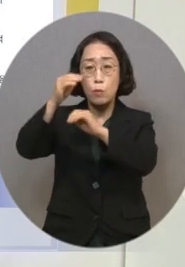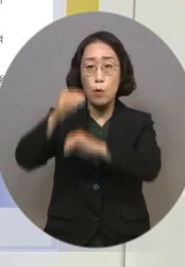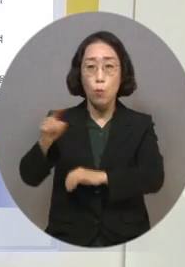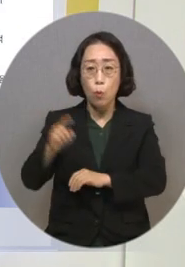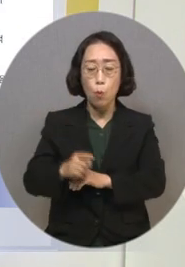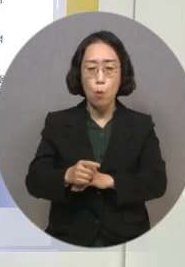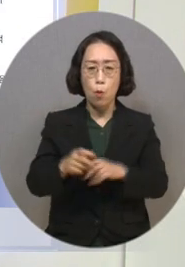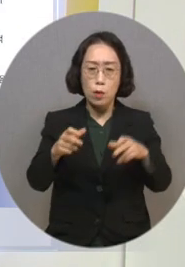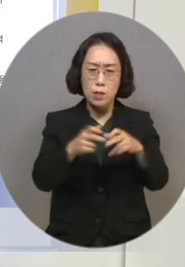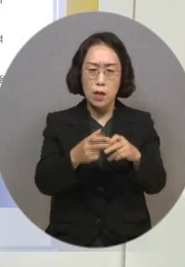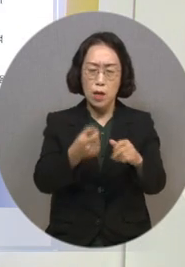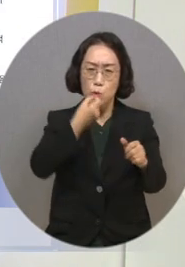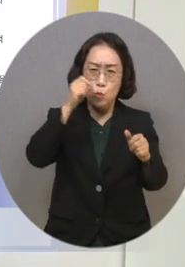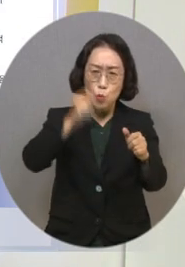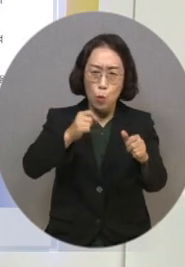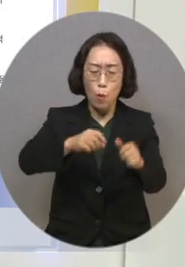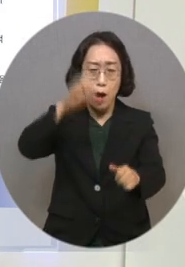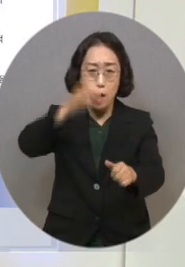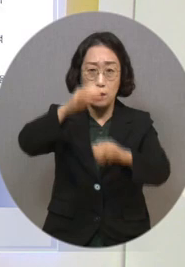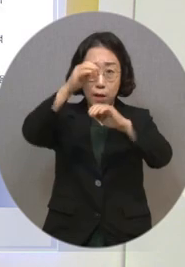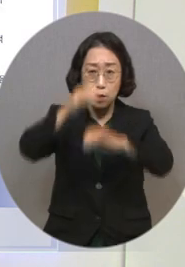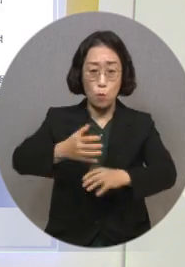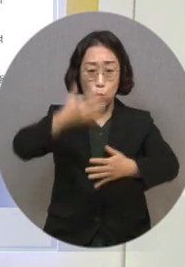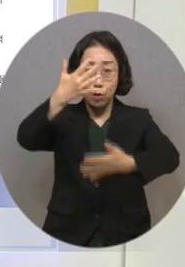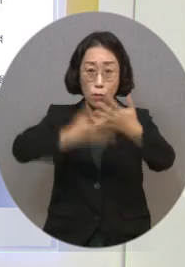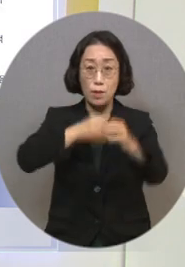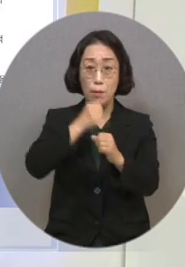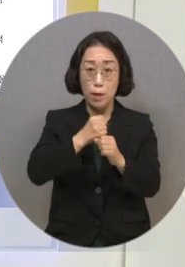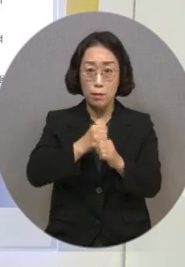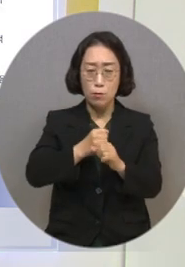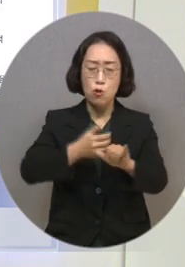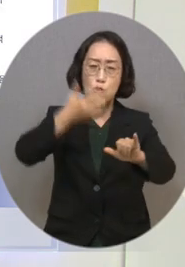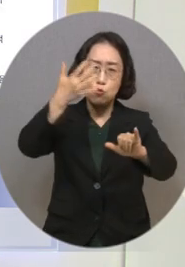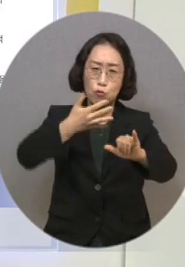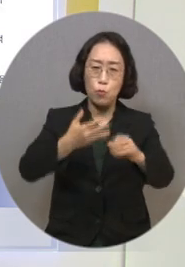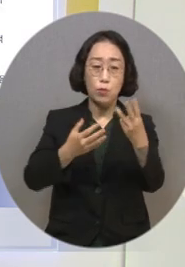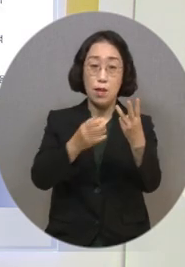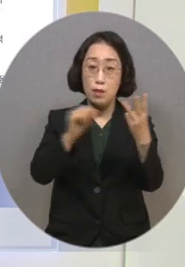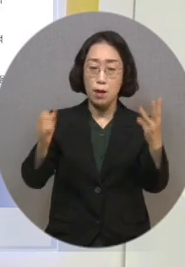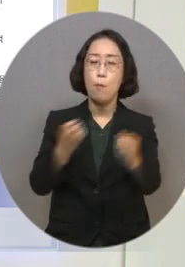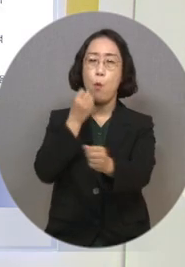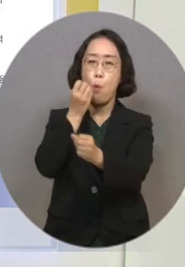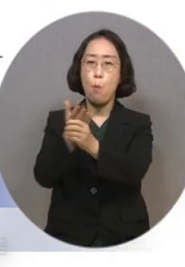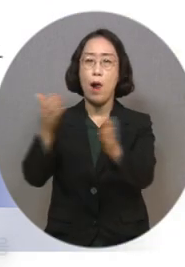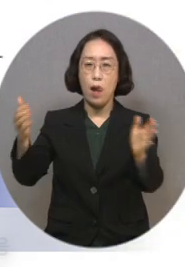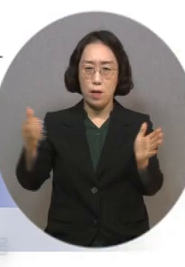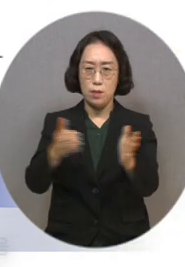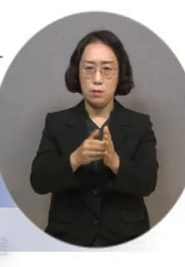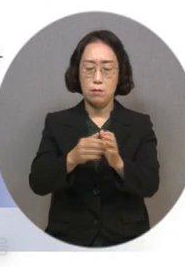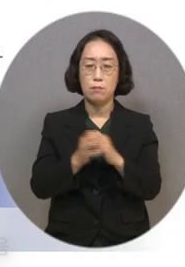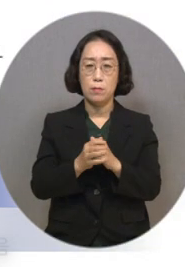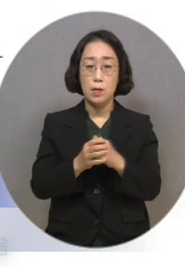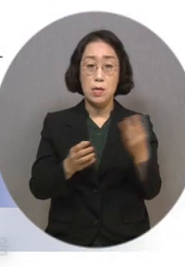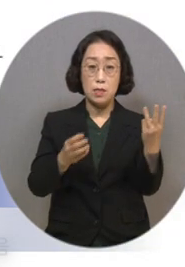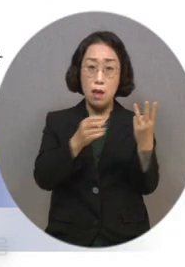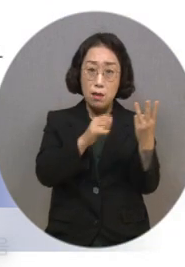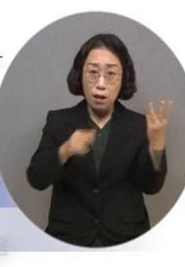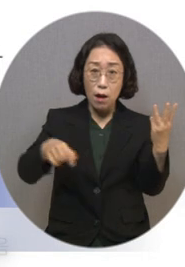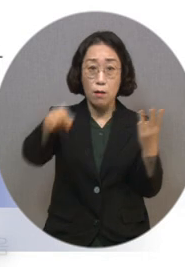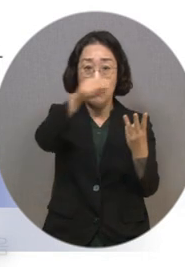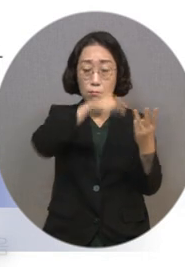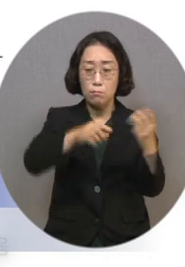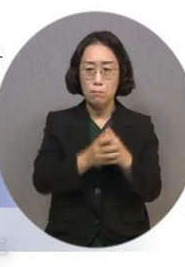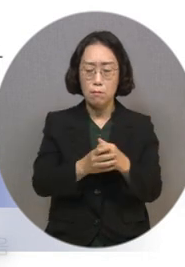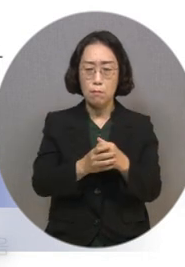조롱하고 확대하는이 콘텐츠로 수익을 창출하는 유튜버 세 명을 고발했습니다 이들 유튜버들은